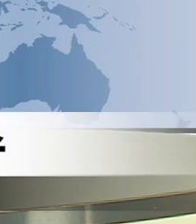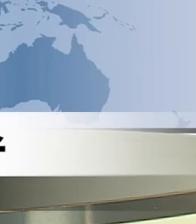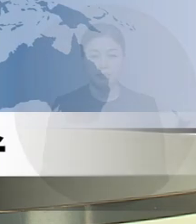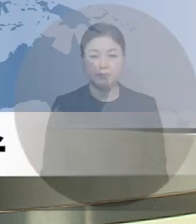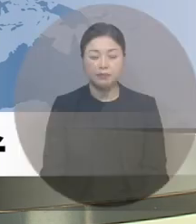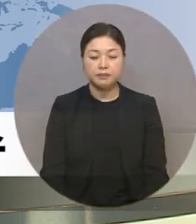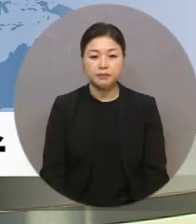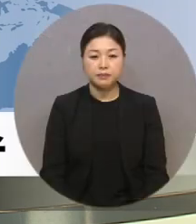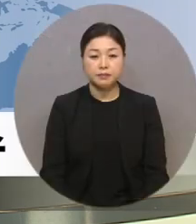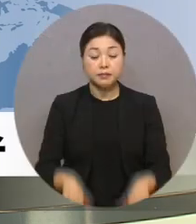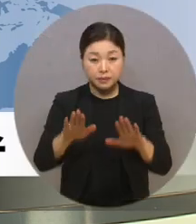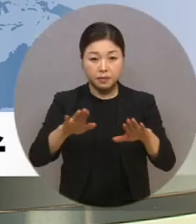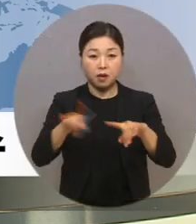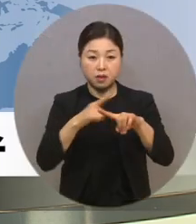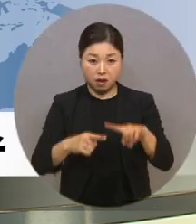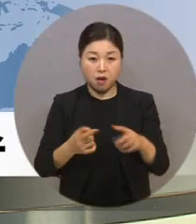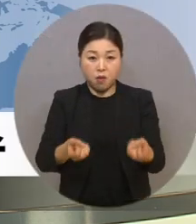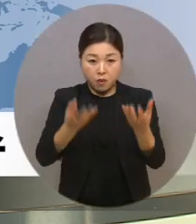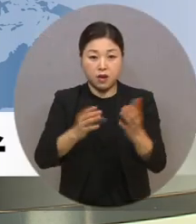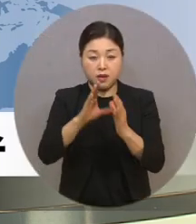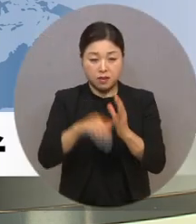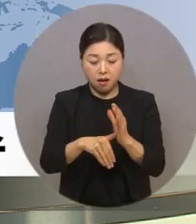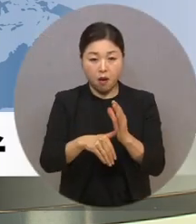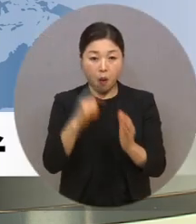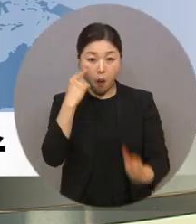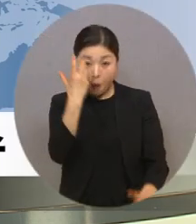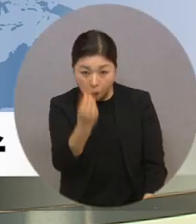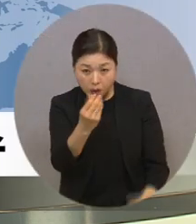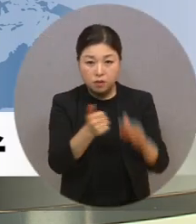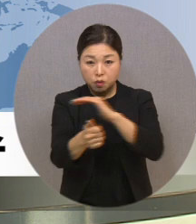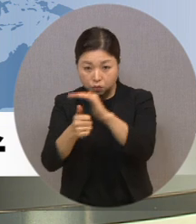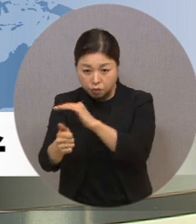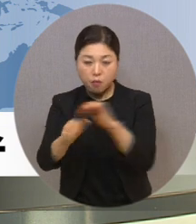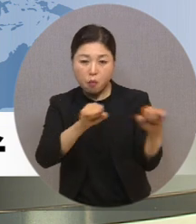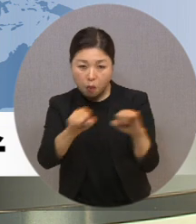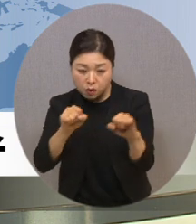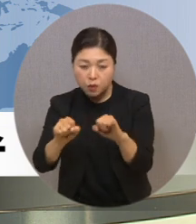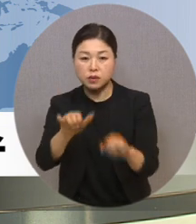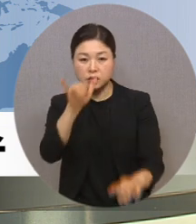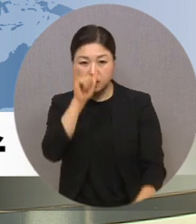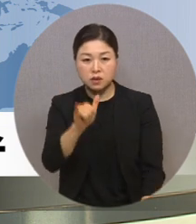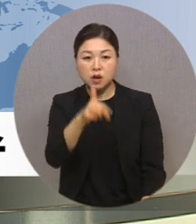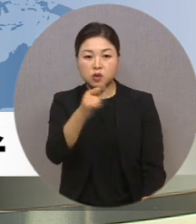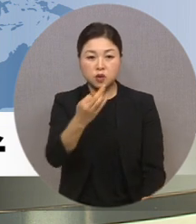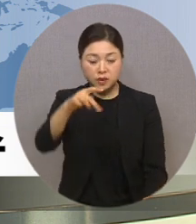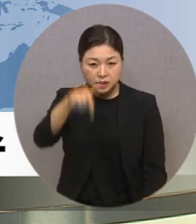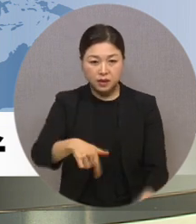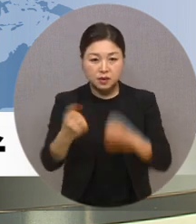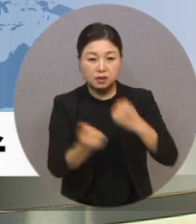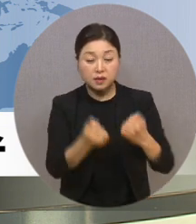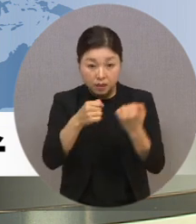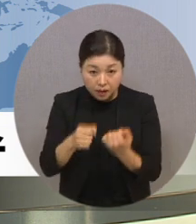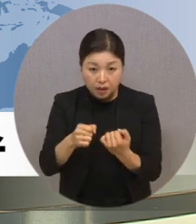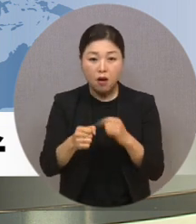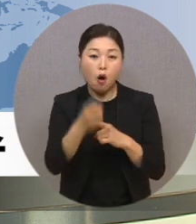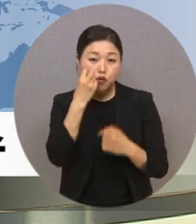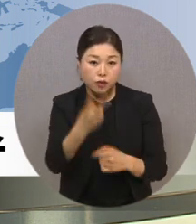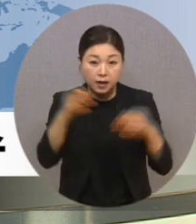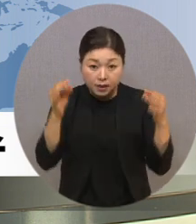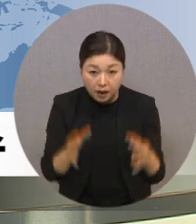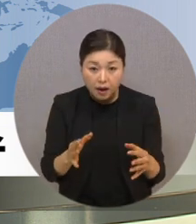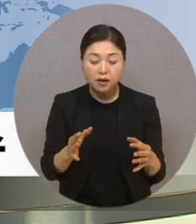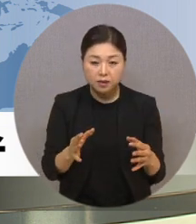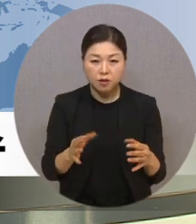이번 대회에는 눈길를 끄는 선수들의 활약 또한 엿볼 수 있었습니다 노르딕 스키를 시작한지 두 달려 만에 동계